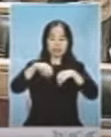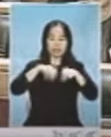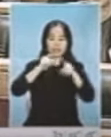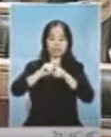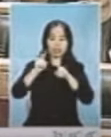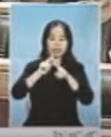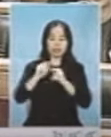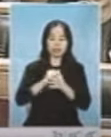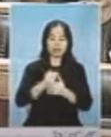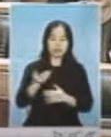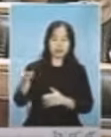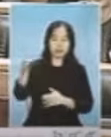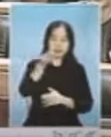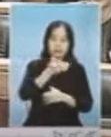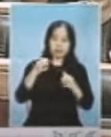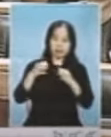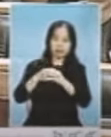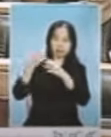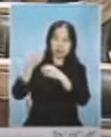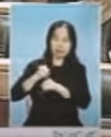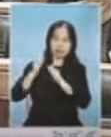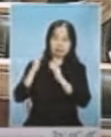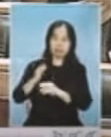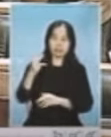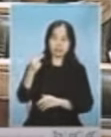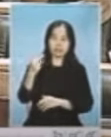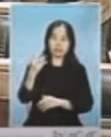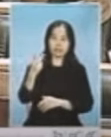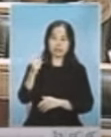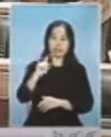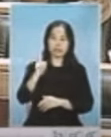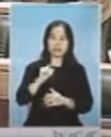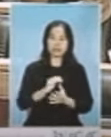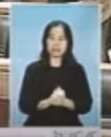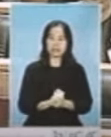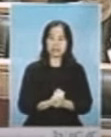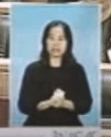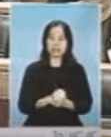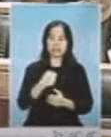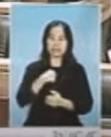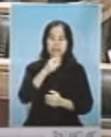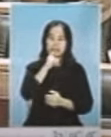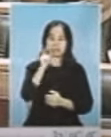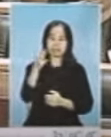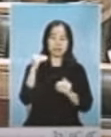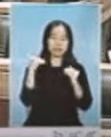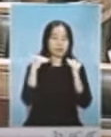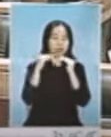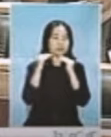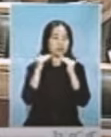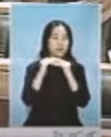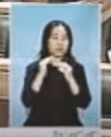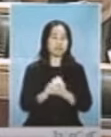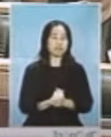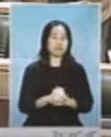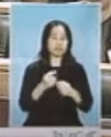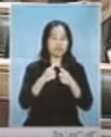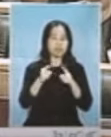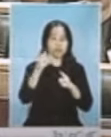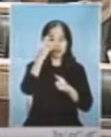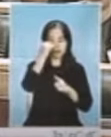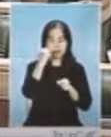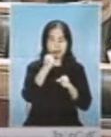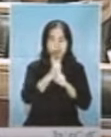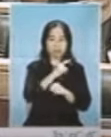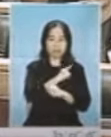ปดูดิฮะพรรคประชาธิปัตย์นั่งอยู่3 4คน5คนเนี่ยผมไม่ได้ว่าถึงเป็นสิทธิ์แต่ทำไมไม่ทำหน้า